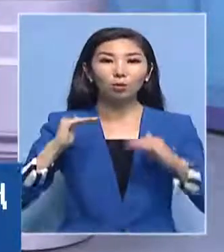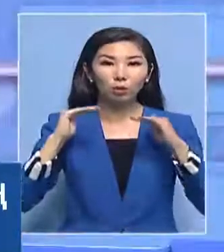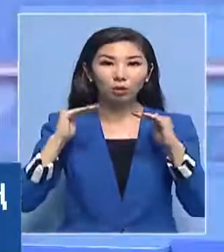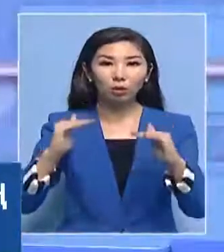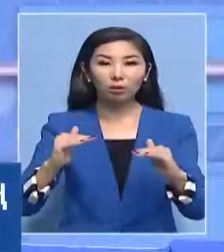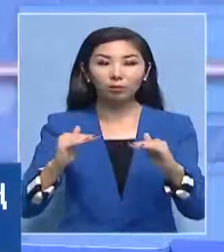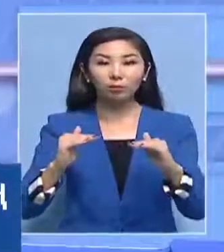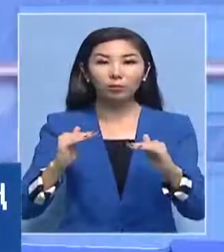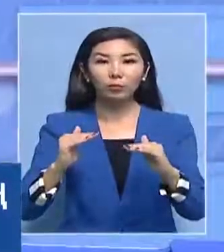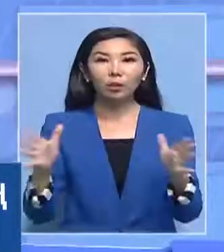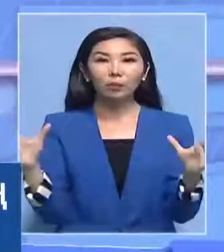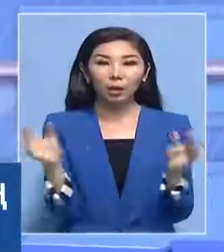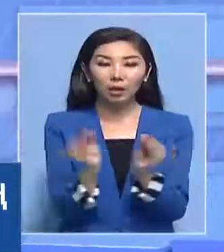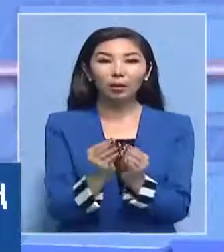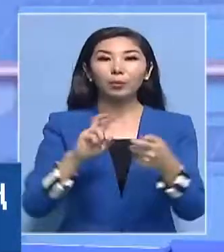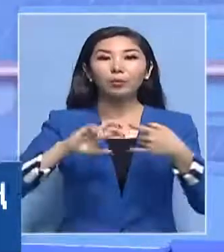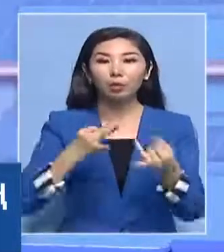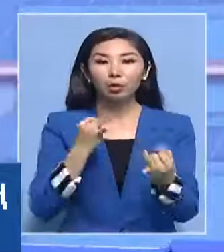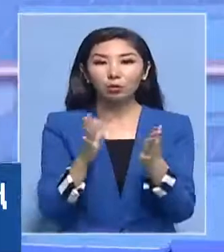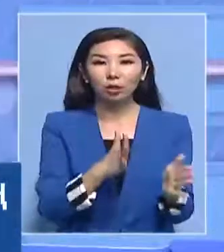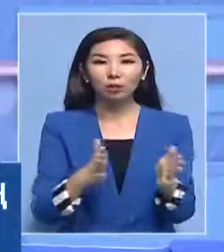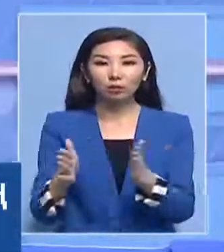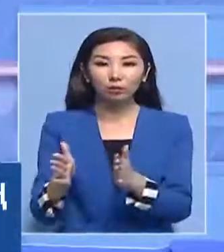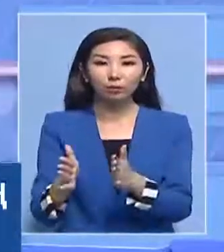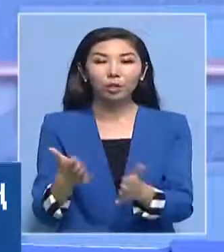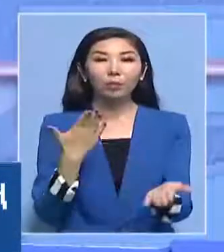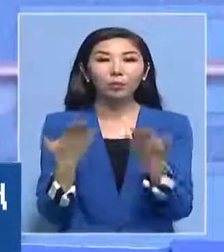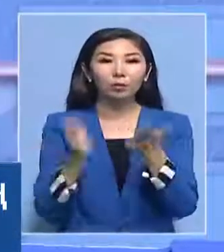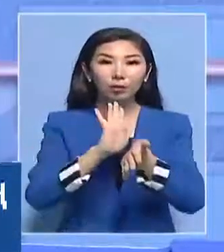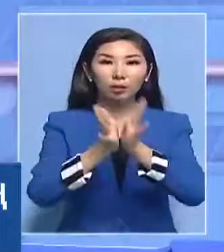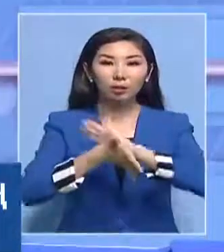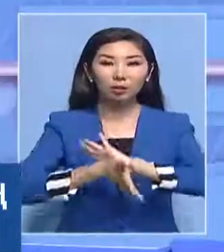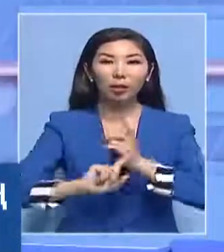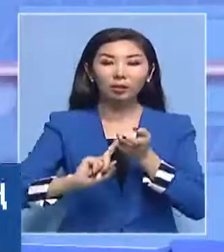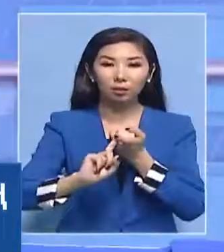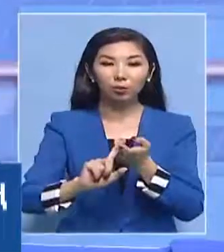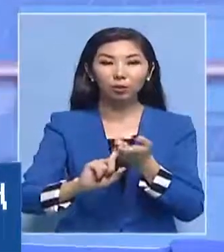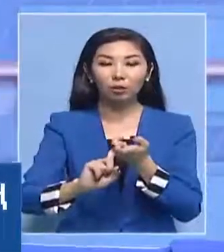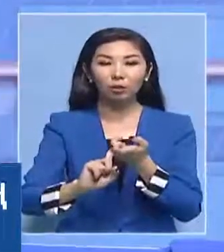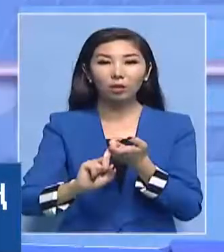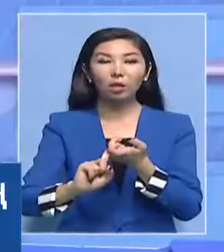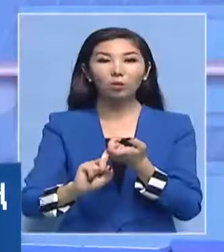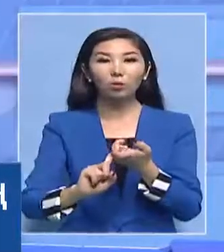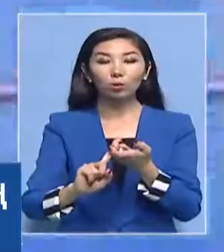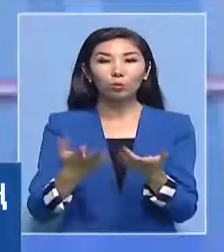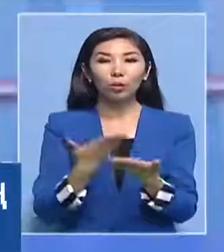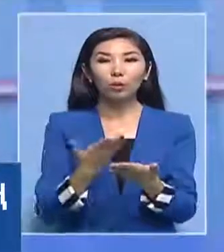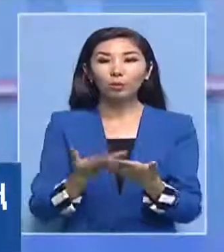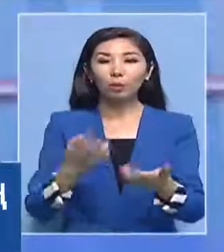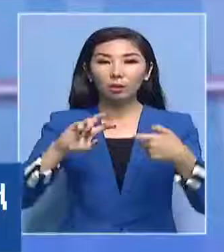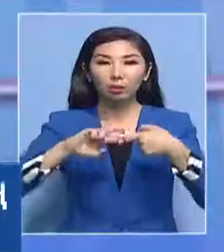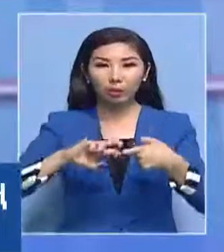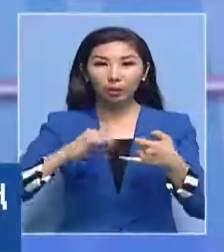ну, жаңа бәрі проблемаларды шешетін тариф емес. Бір-бірімен тығыз байланысты. Иә, бір-бірімен тығыз байланысты. Сол үшін сол